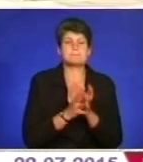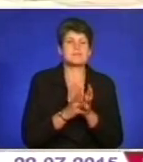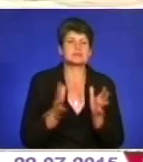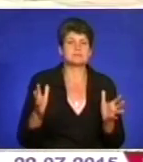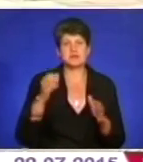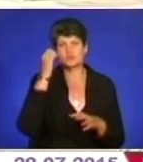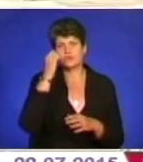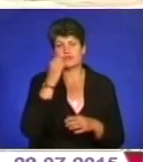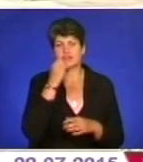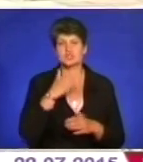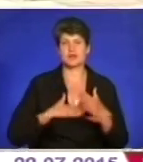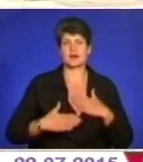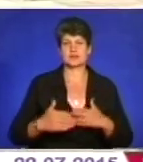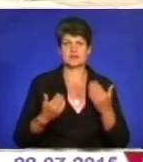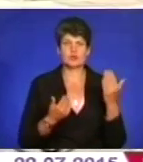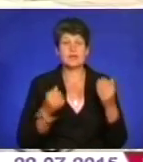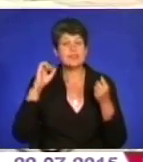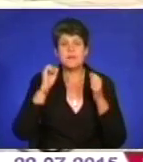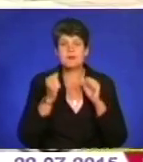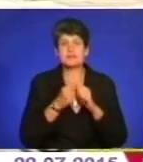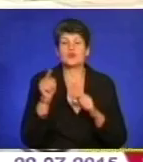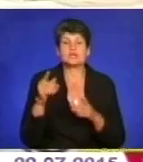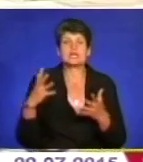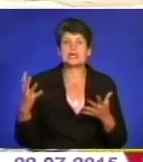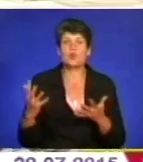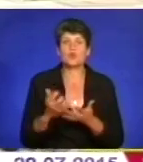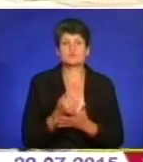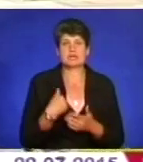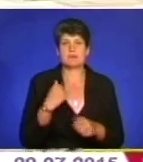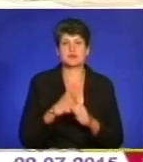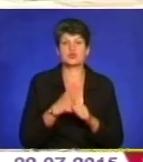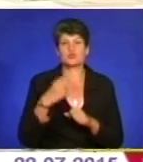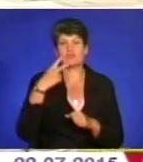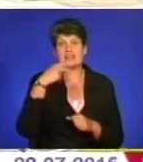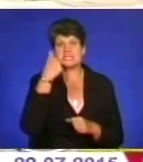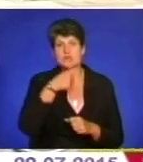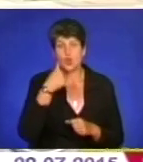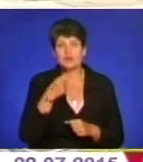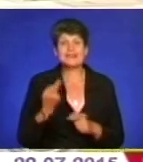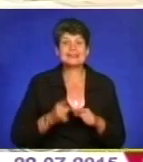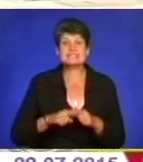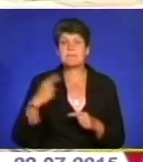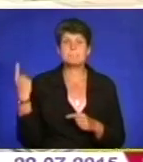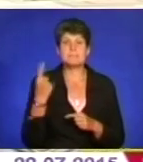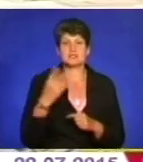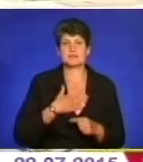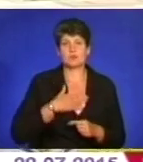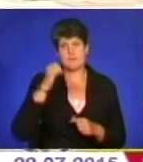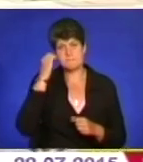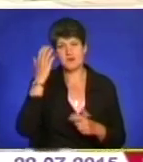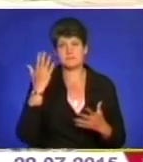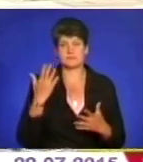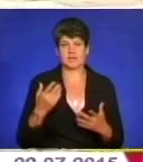і раді за нього, тому що я не пам'ятаю таких успіхів. Я вже працюю 20 років, і це вперше за моєю пам'яті такі